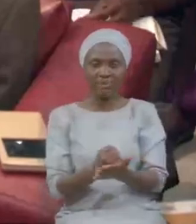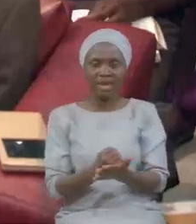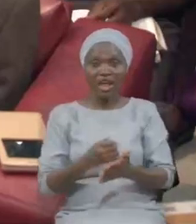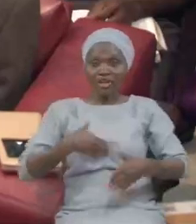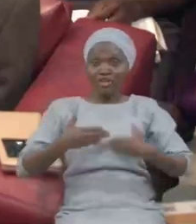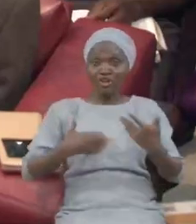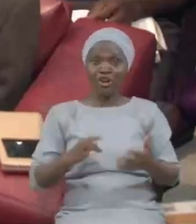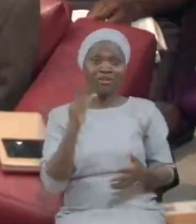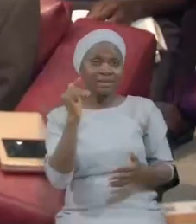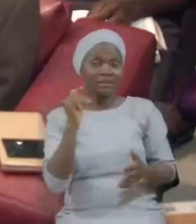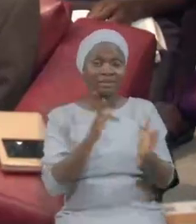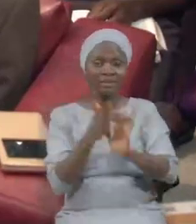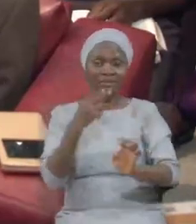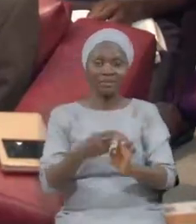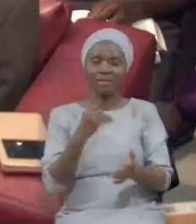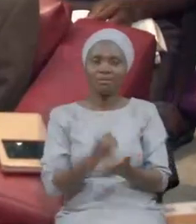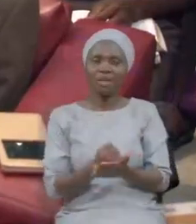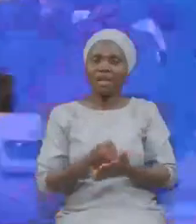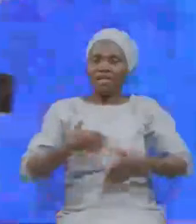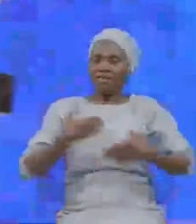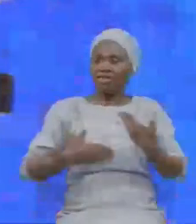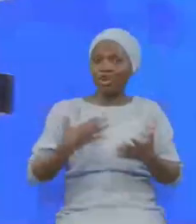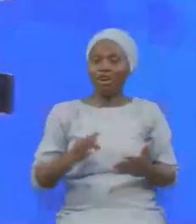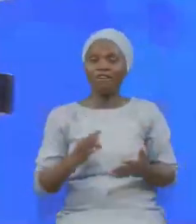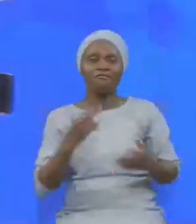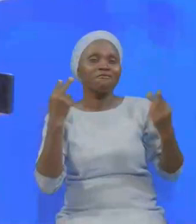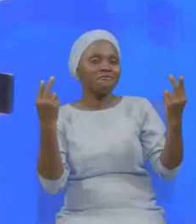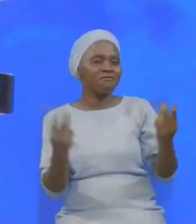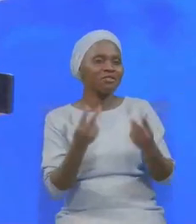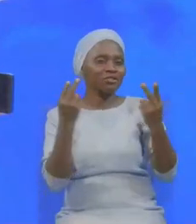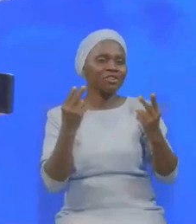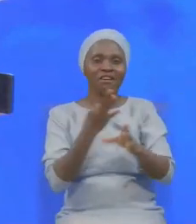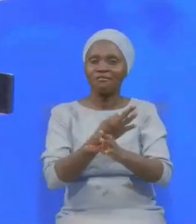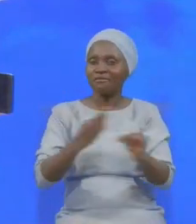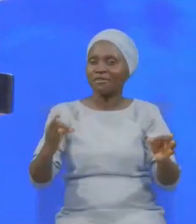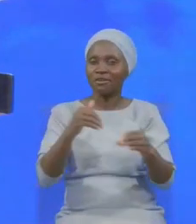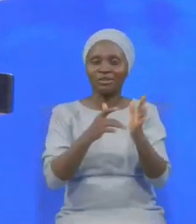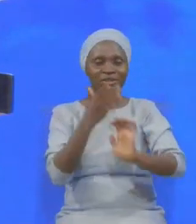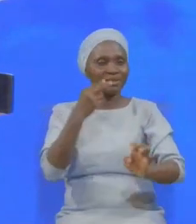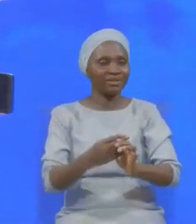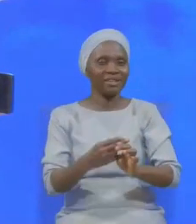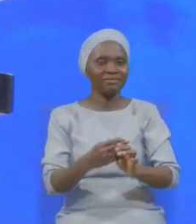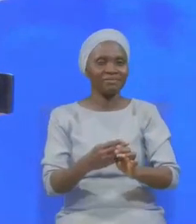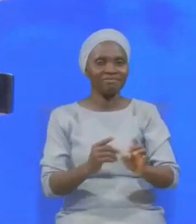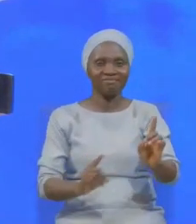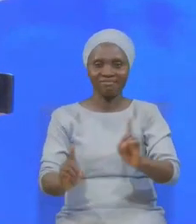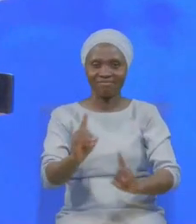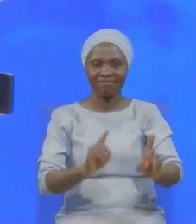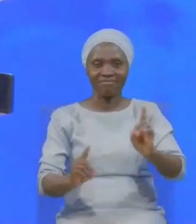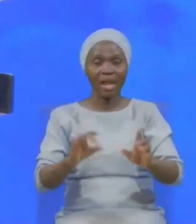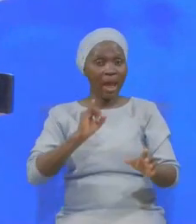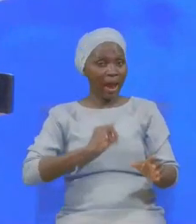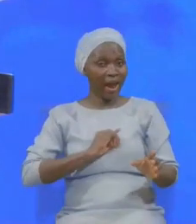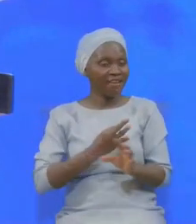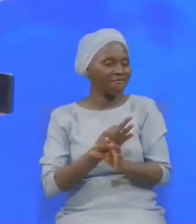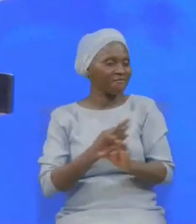témoignage, la joie de victoire, la joie de libération. Je suis libre, je suis